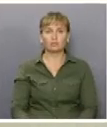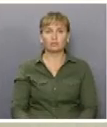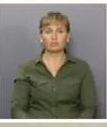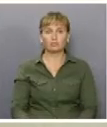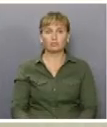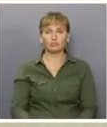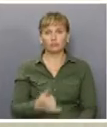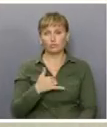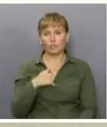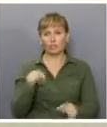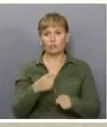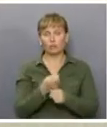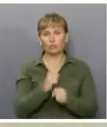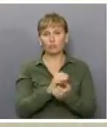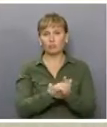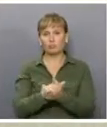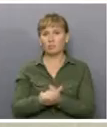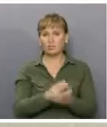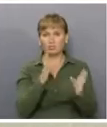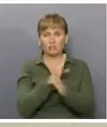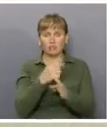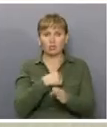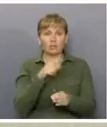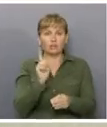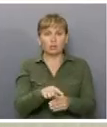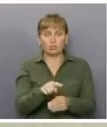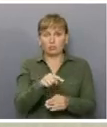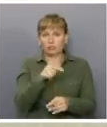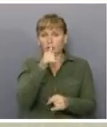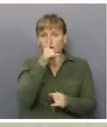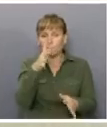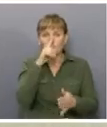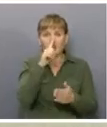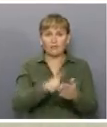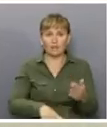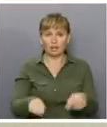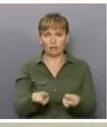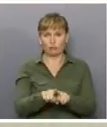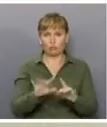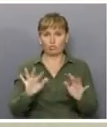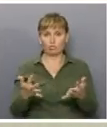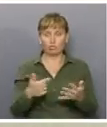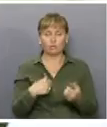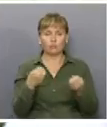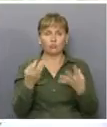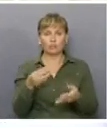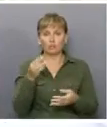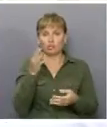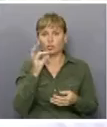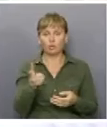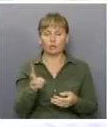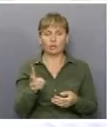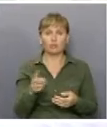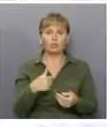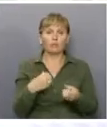У нас здесь очень мирная атмосфера. Я даже и предположить не мог, что подобное может произойти здесь. Я просто в шоке.